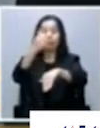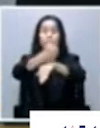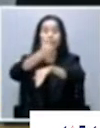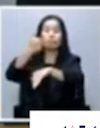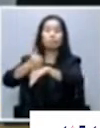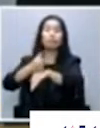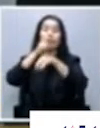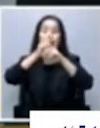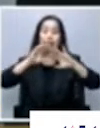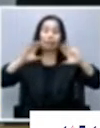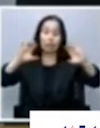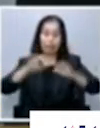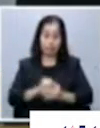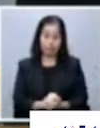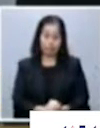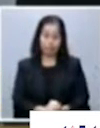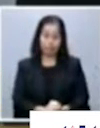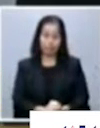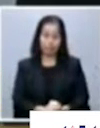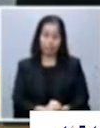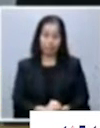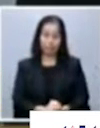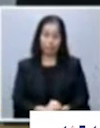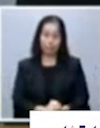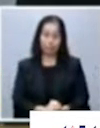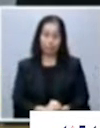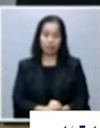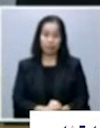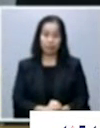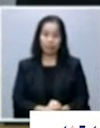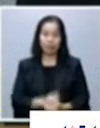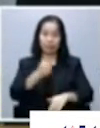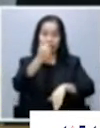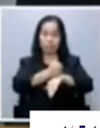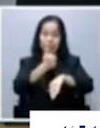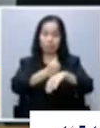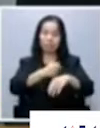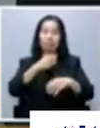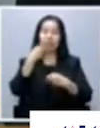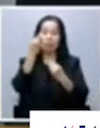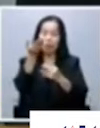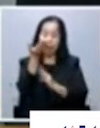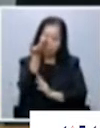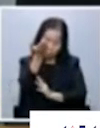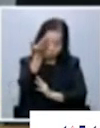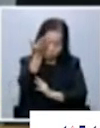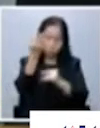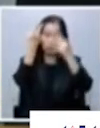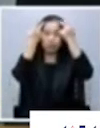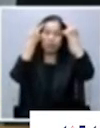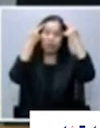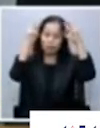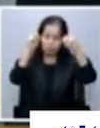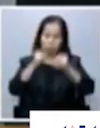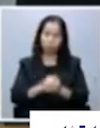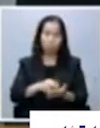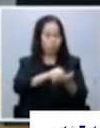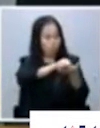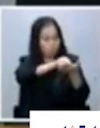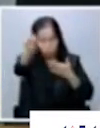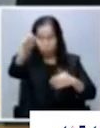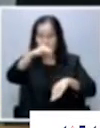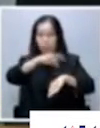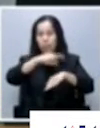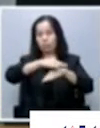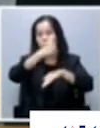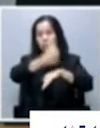าตัวท่านนายกรัฐมนตรีครับท่านตัดเนื้อร้ายออกเถอะเพื่อให้ประเทศเดินหน้าได้นะครับอันนี้ก็อยาก